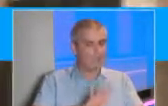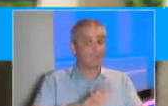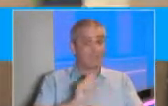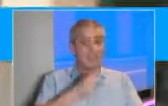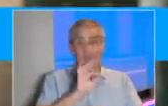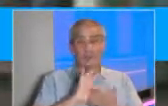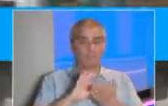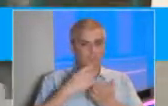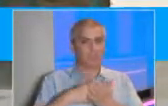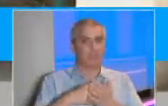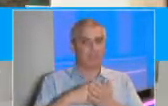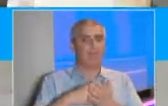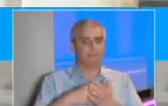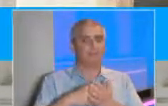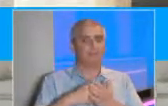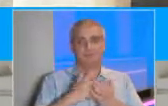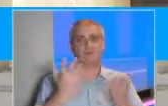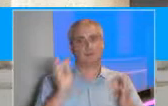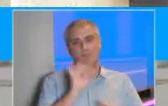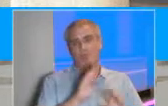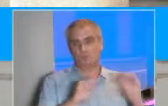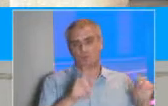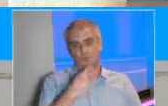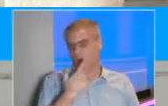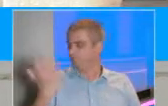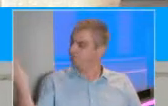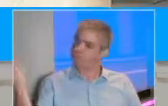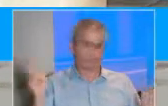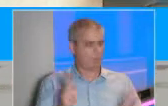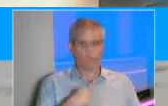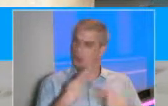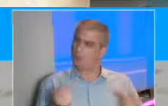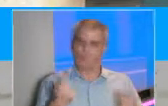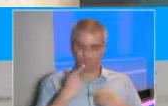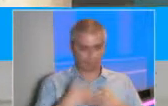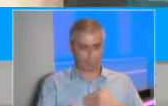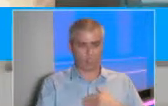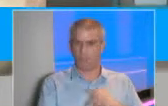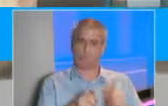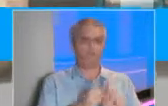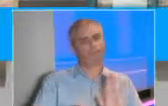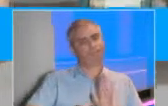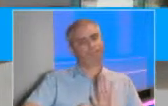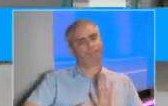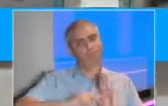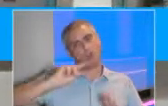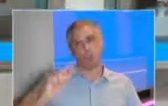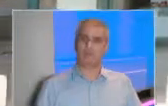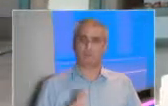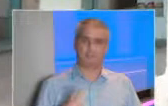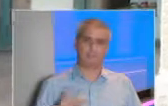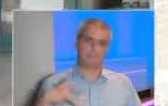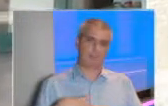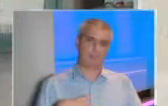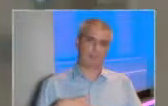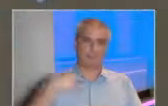דווקא של האוצר יהיה כאן נגד המורים, כי הם יבואו ויגידו, אתם לא יכולים בשנה כזאת לבוא ושוב לחבל